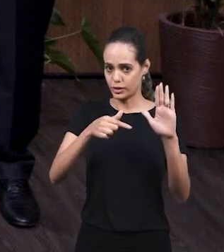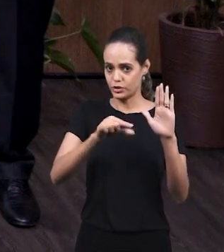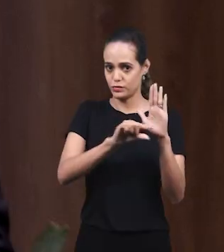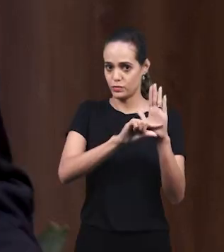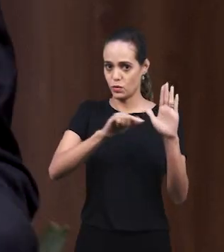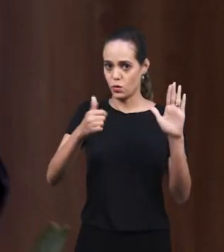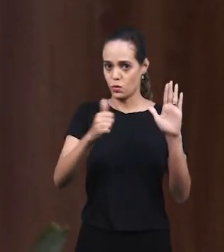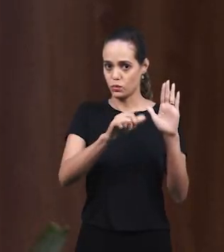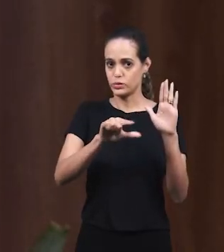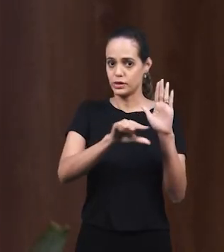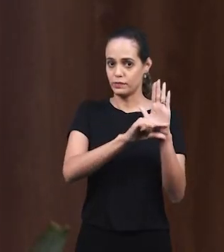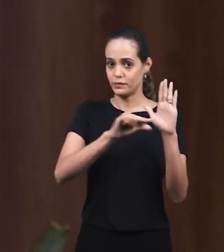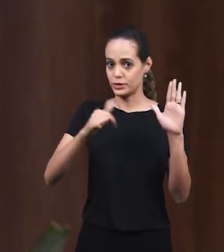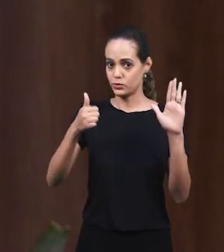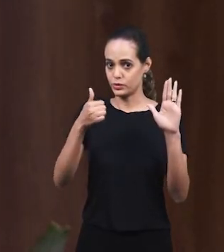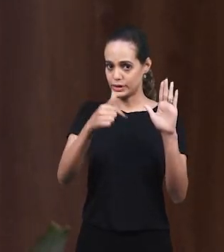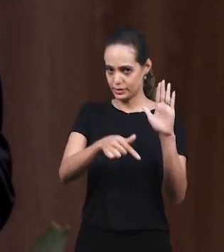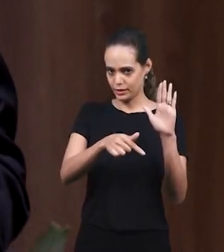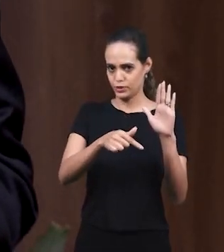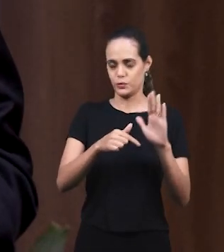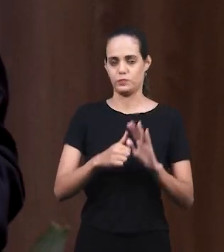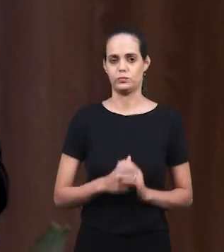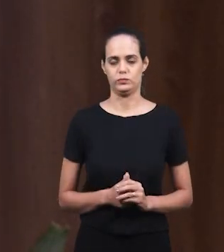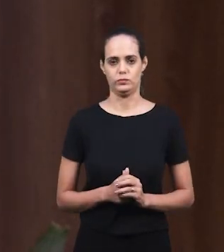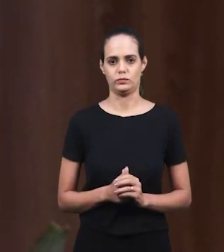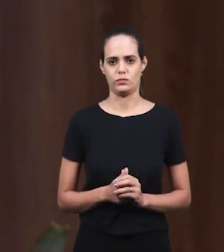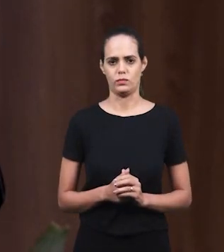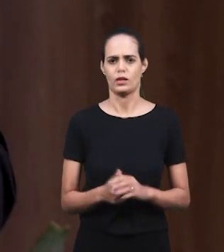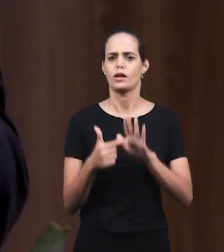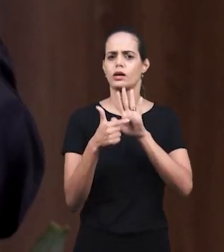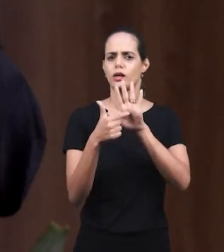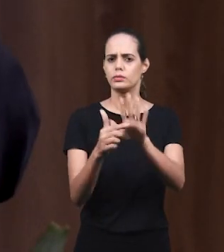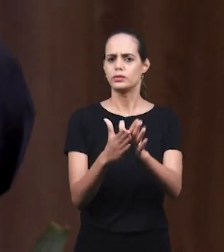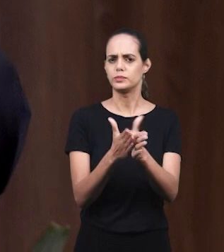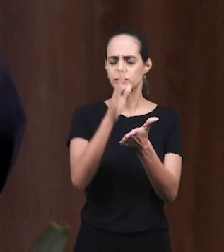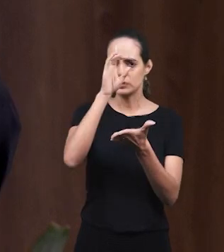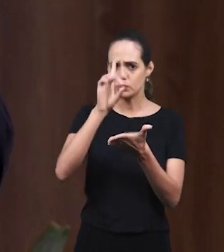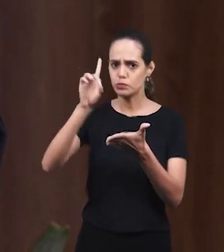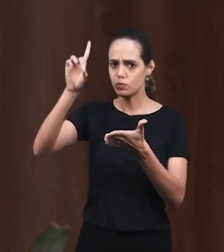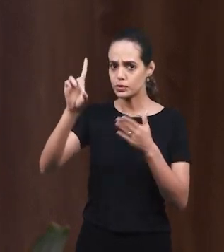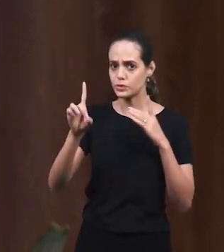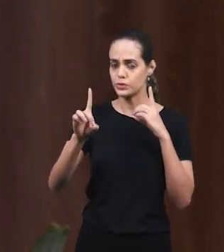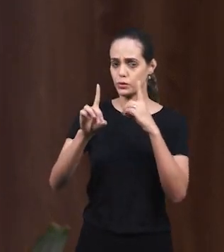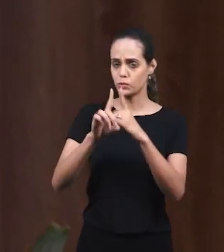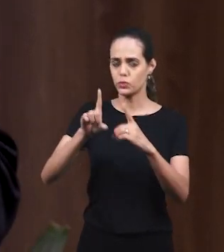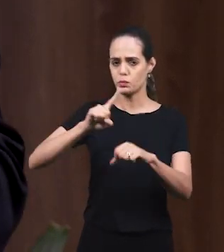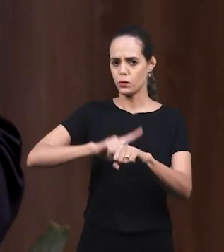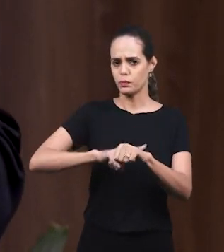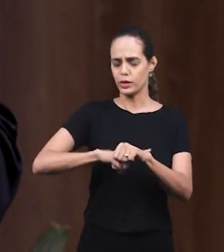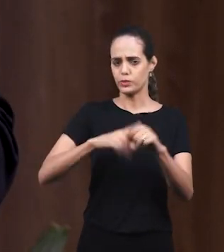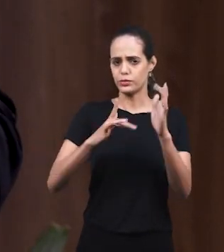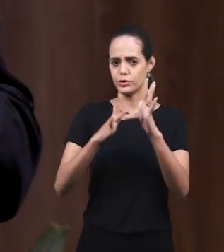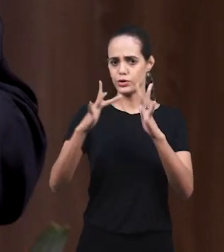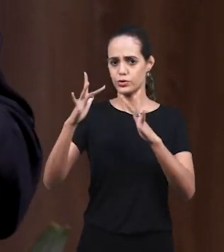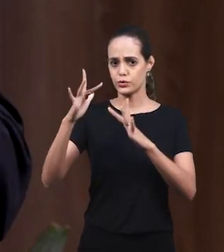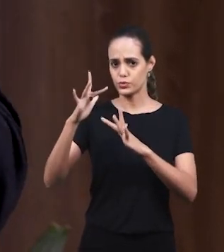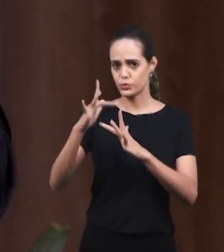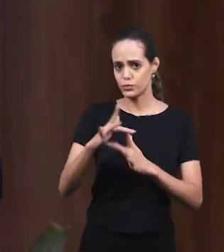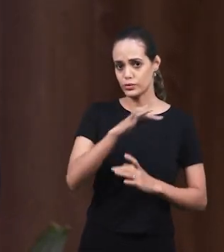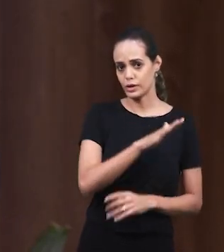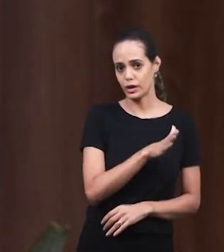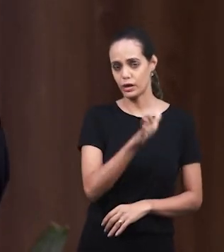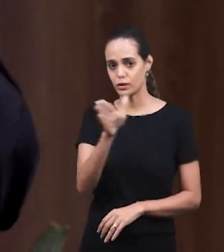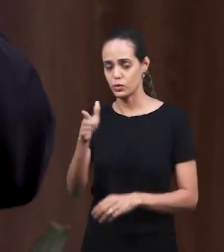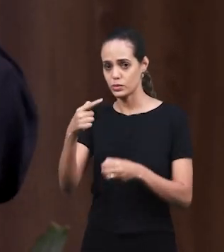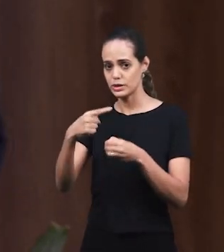11 à 17. Et sur cette rencontre, la Bible nous dit que quand Jésus est entré dans la ville de